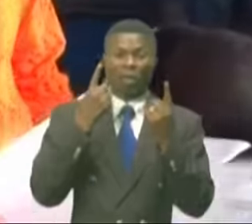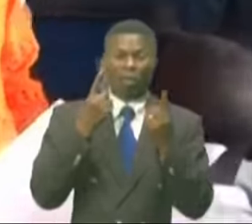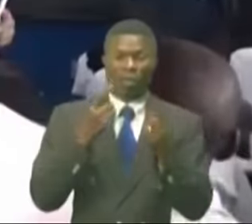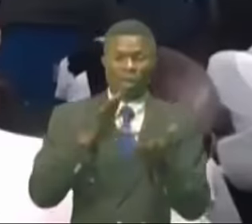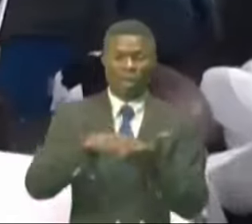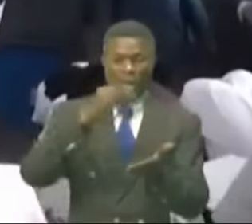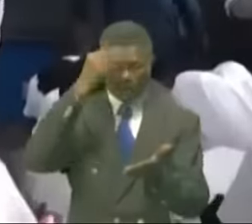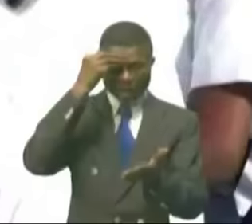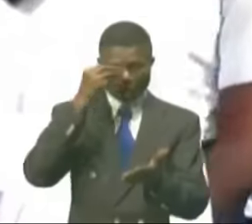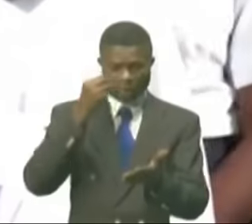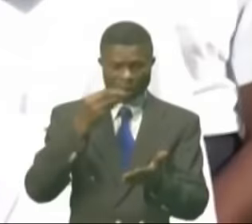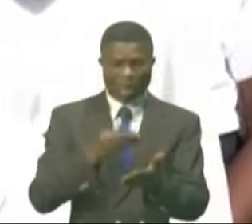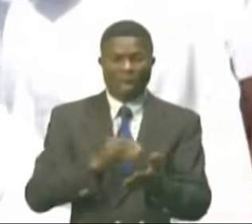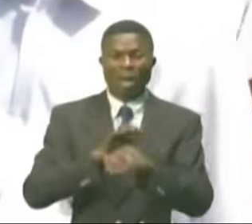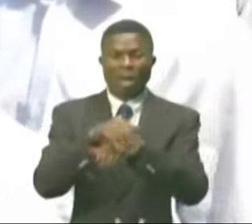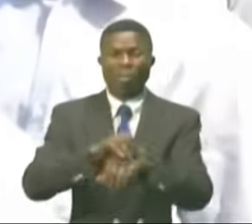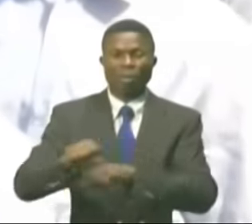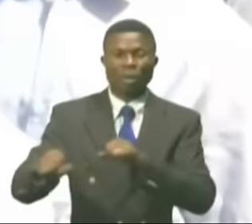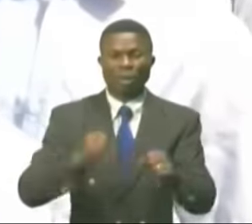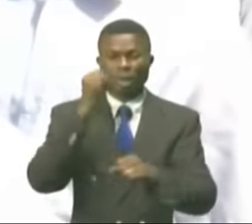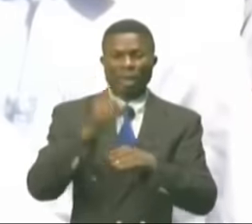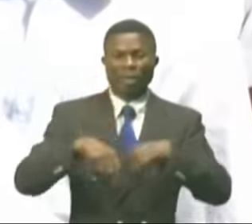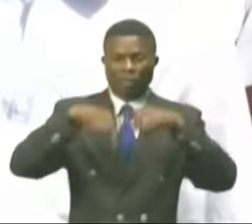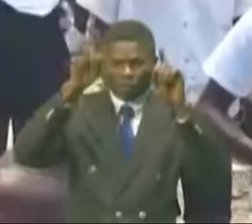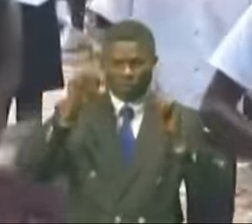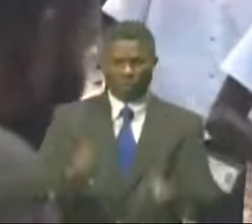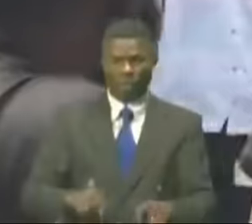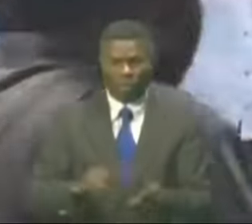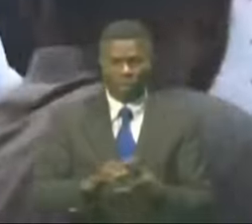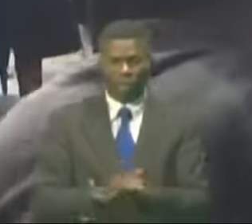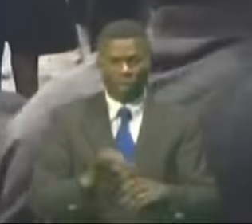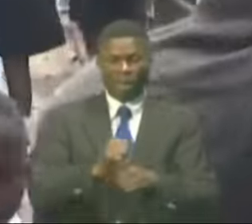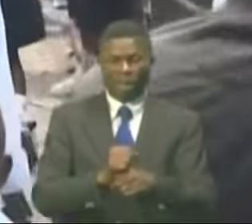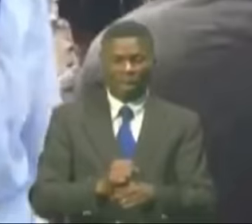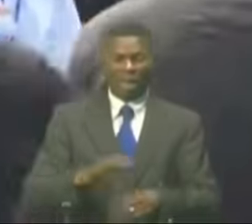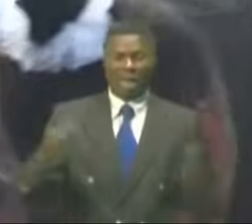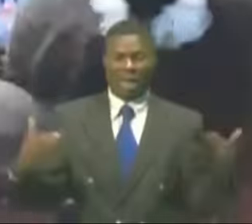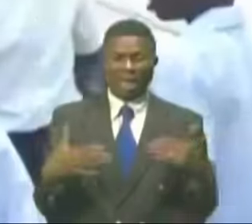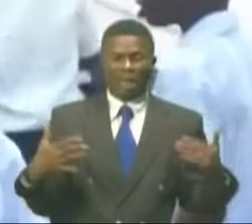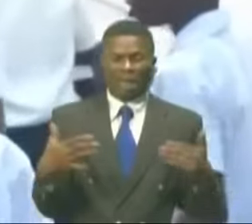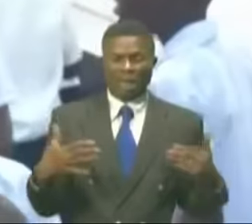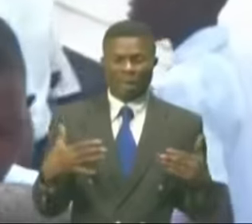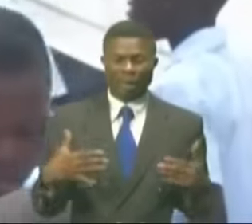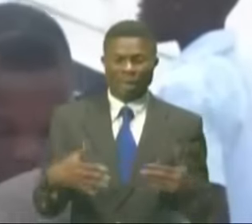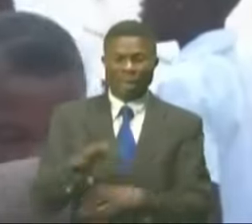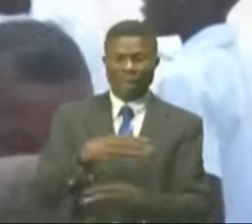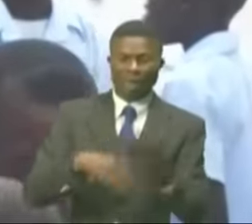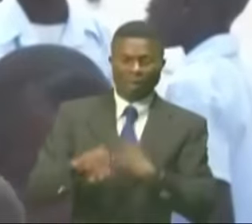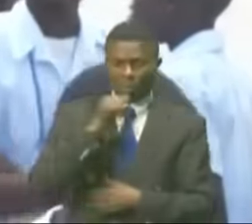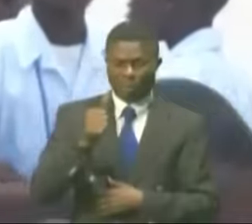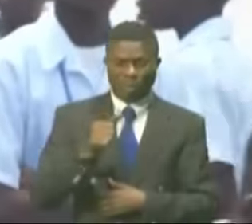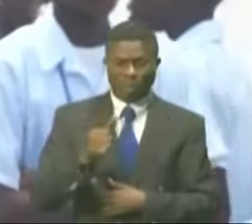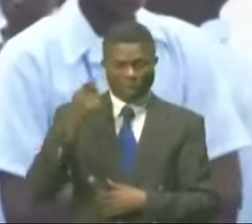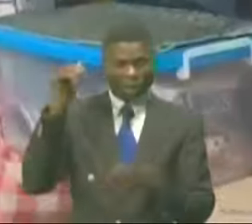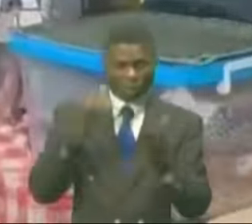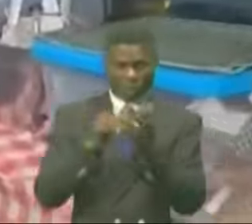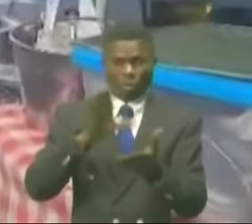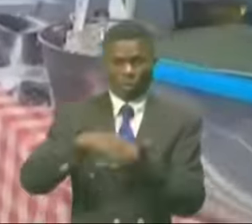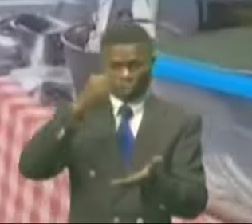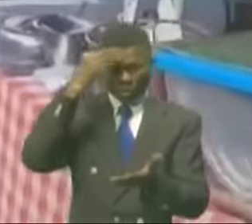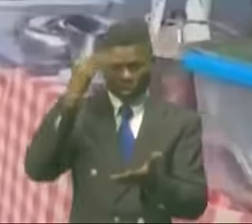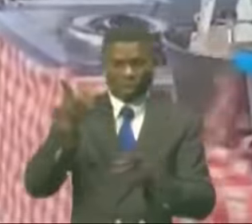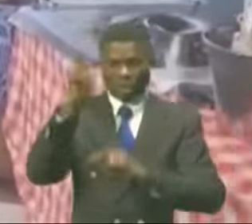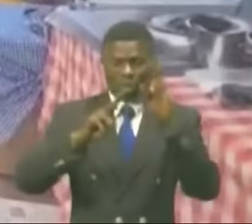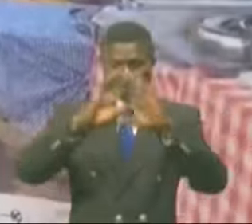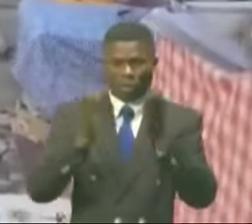élèves passaient les examens de fin de l'année. Pour ne pas susciter la tension et ne pas créer la psychose chez les élèves et les habitants